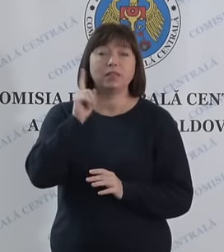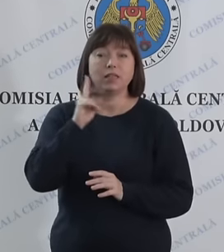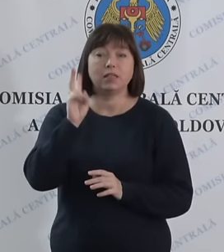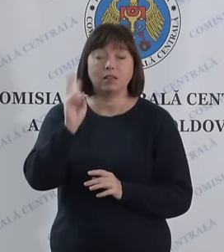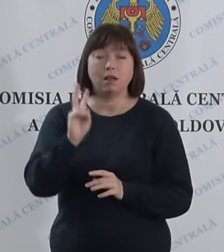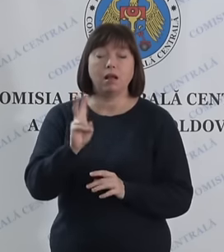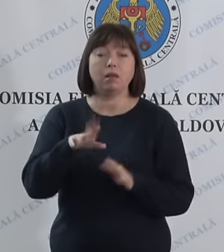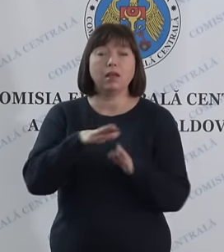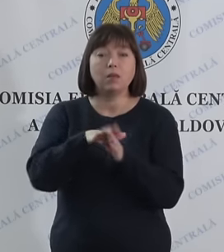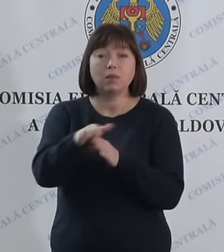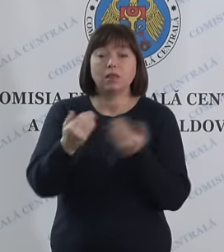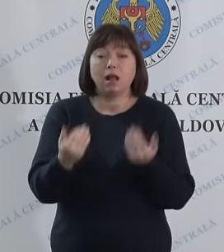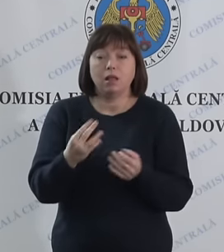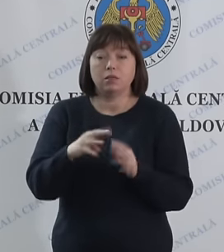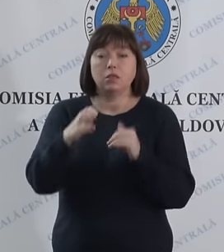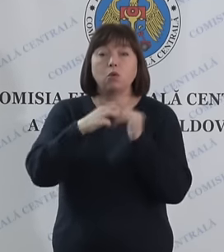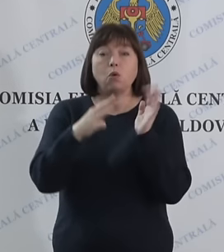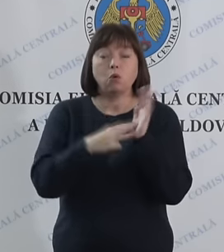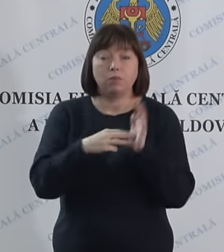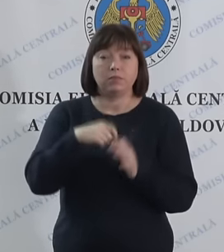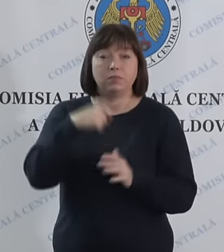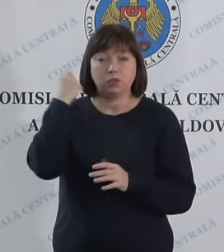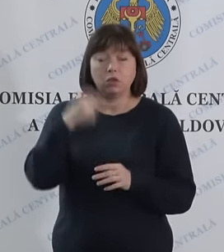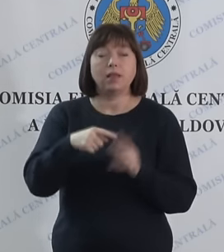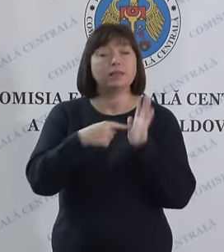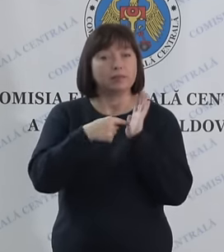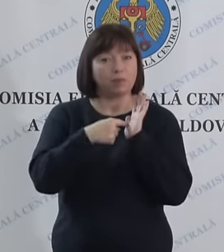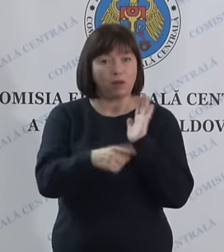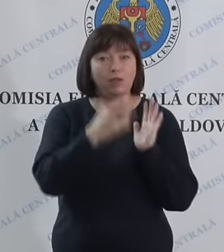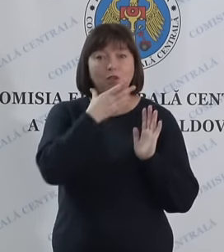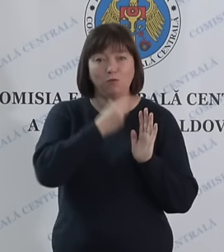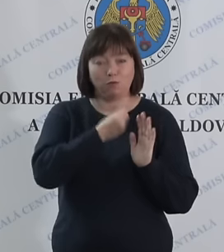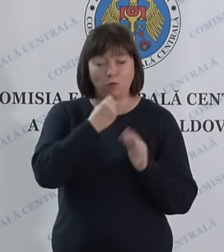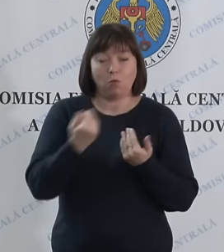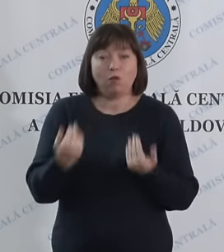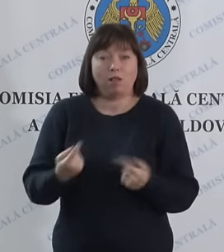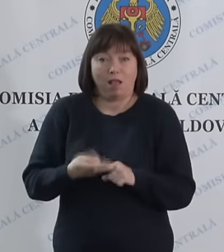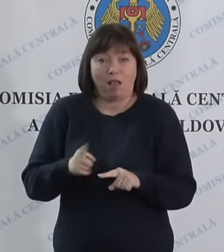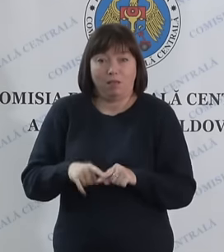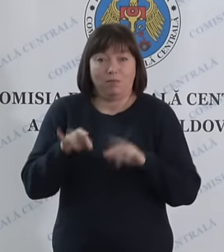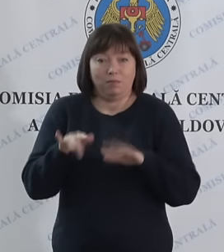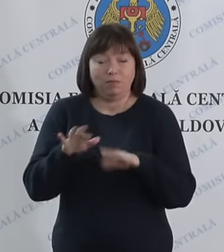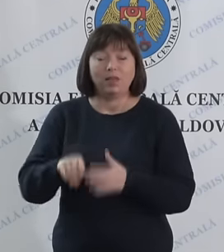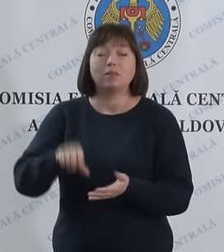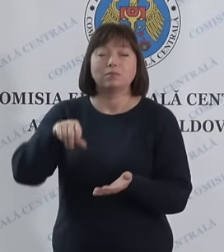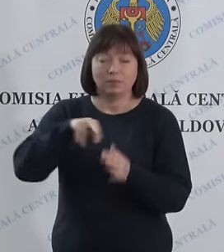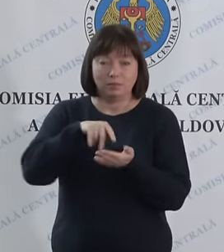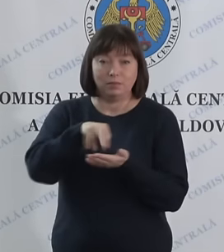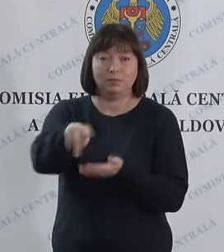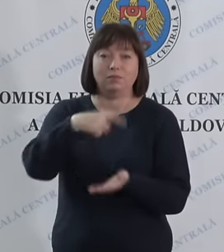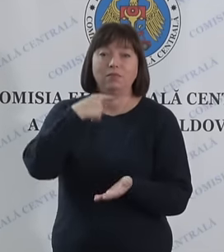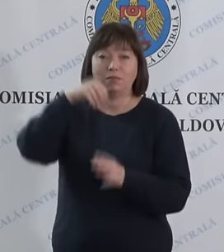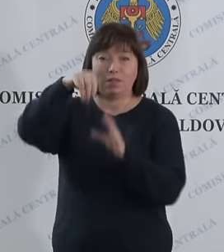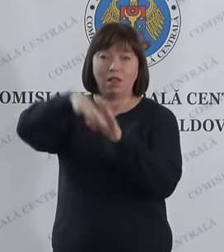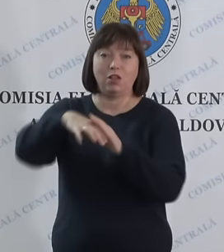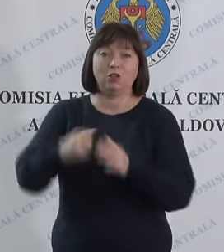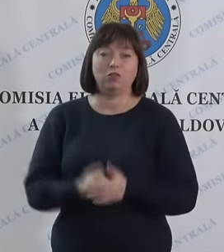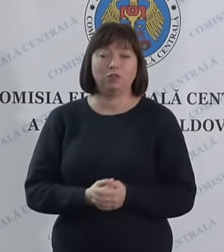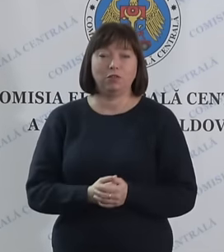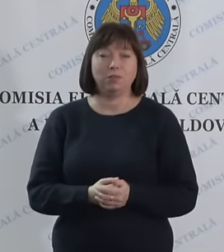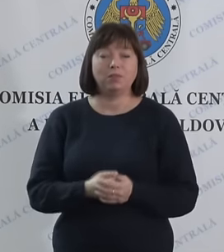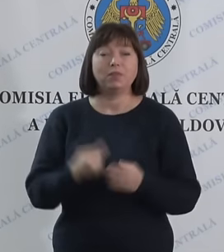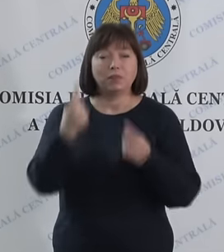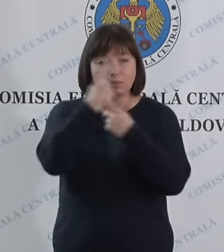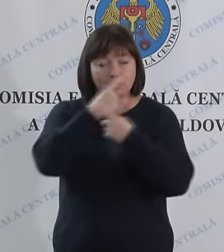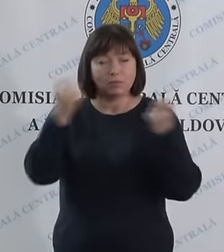împlinesc 18 ani să marcheze frumos evenimentul dat prin participare la alegeri.